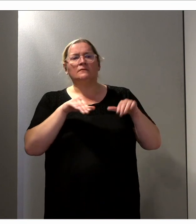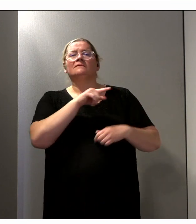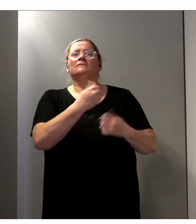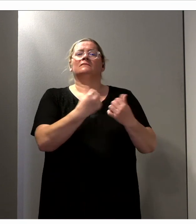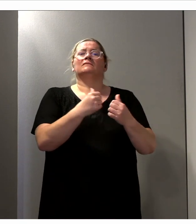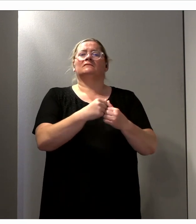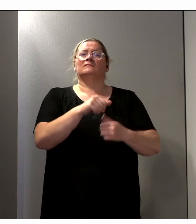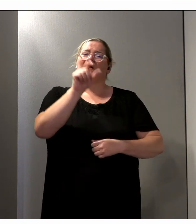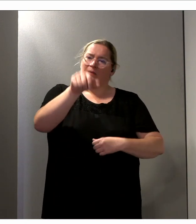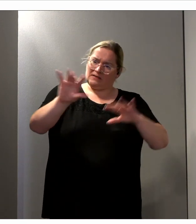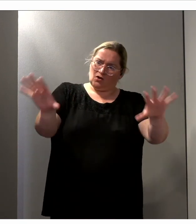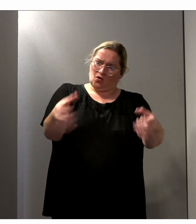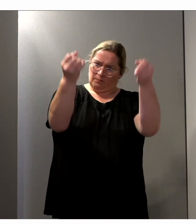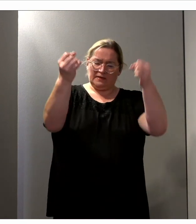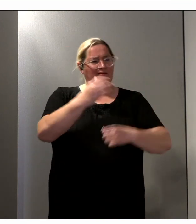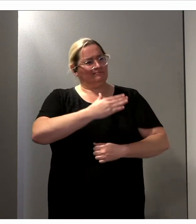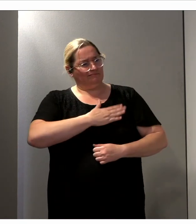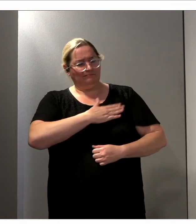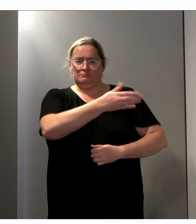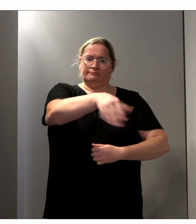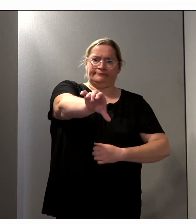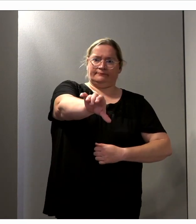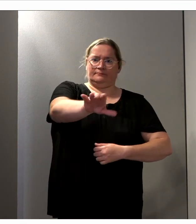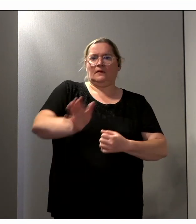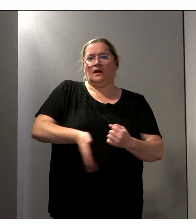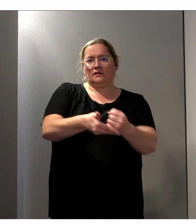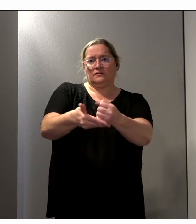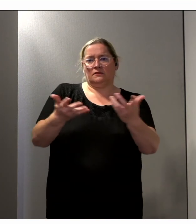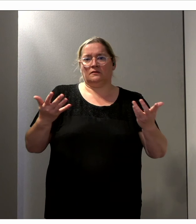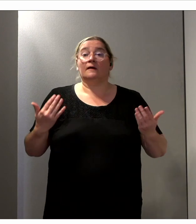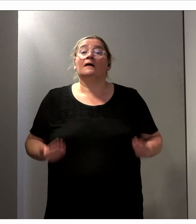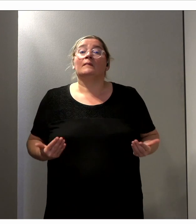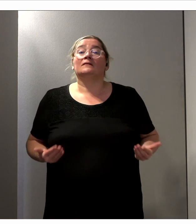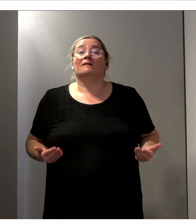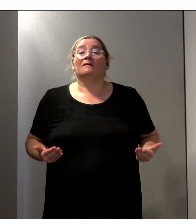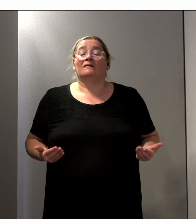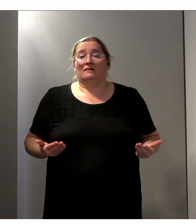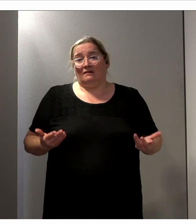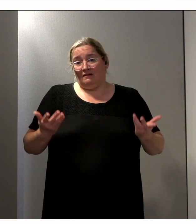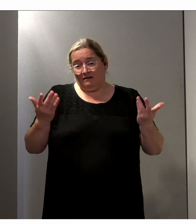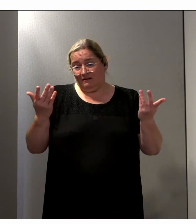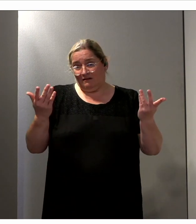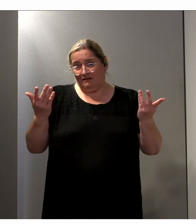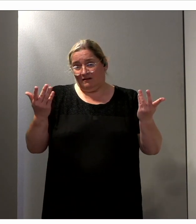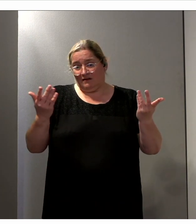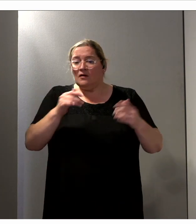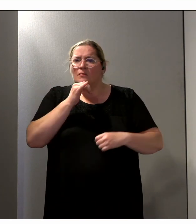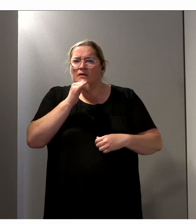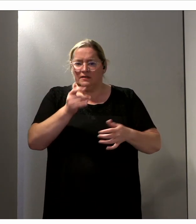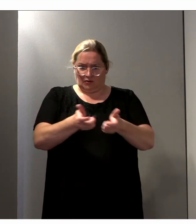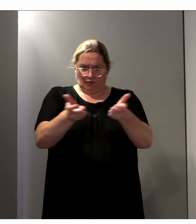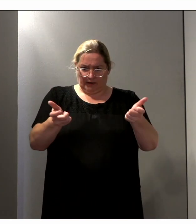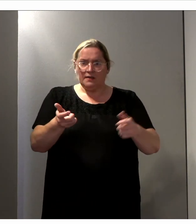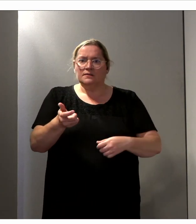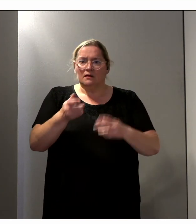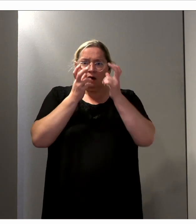de compétences. Et le mécénat de compétences, aujourd'hui, intéresse beaucoup ces petites entreprises